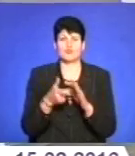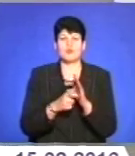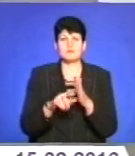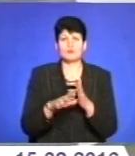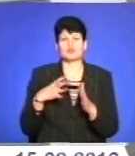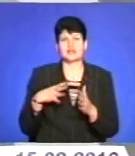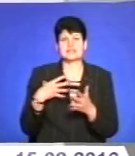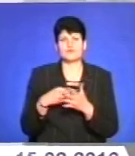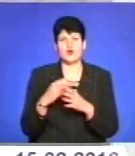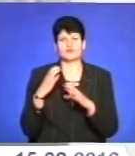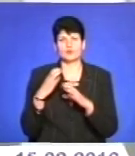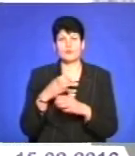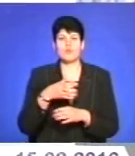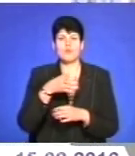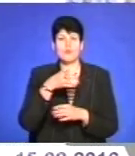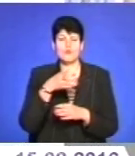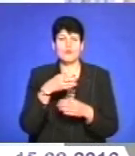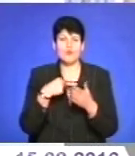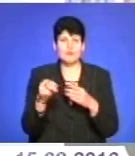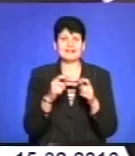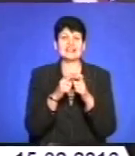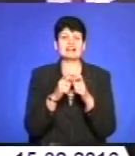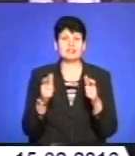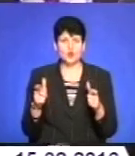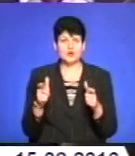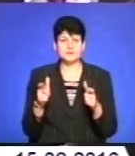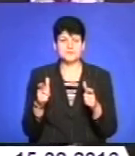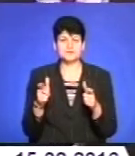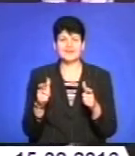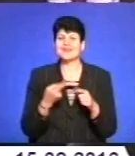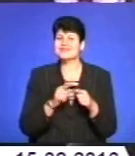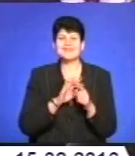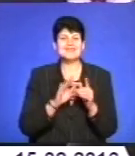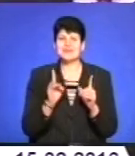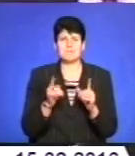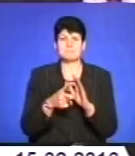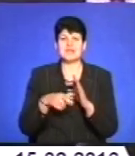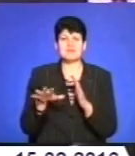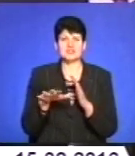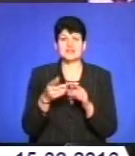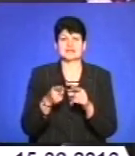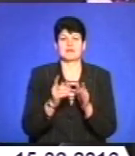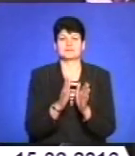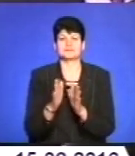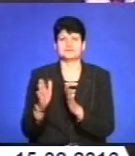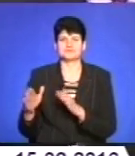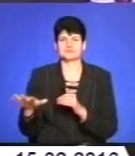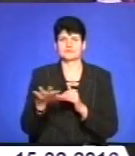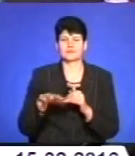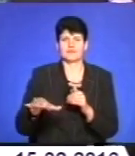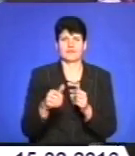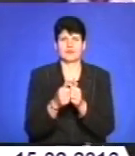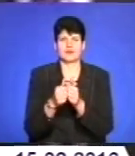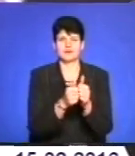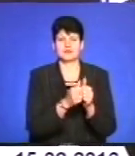свого автобуса, купити успішно квиток. Це не тільки саме приміщення, це благоустрій території навколо автовокзалу. Ви бачите, як змінилося